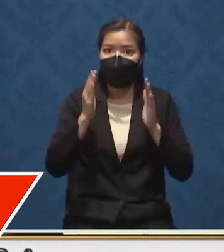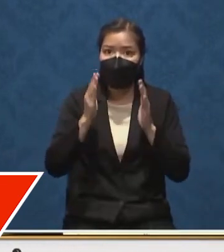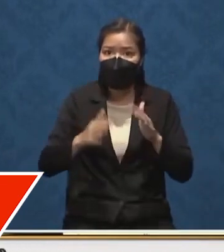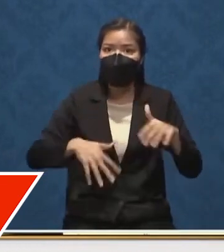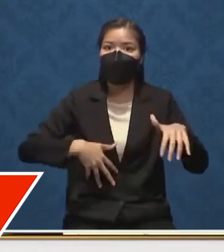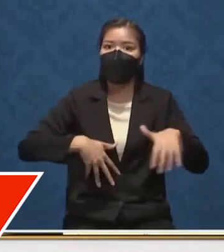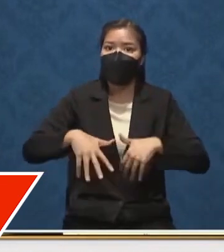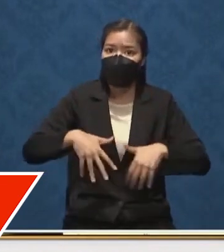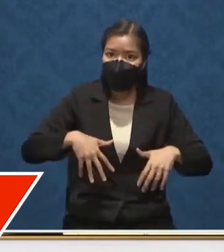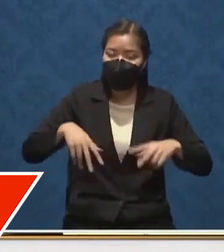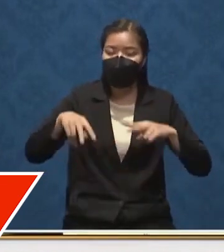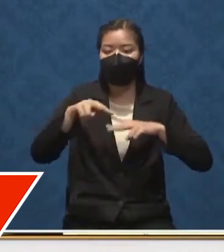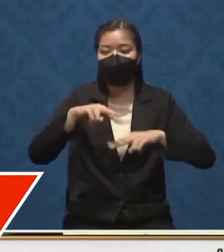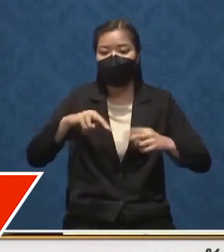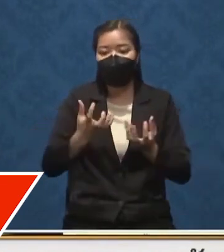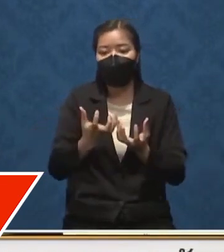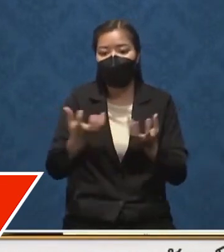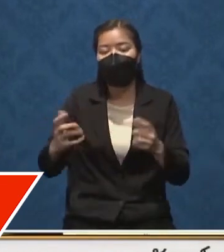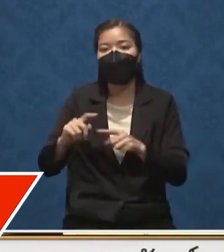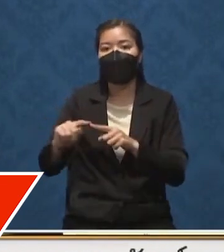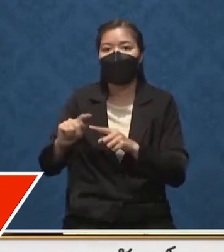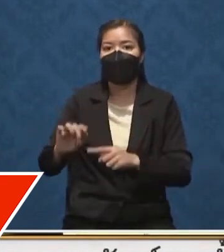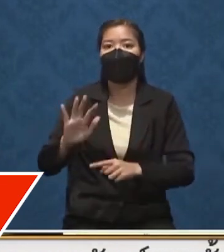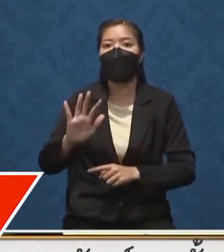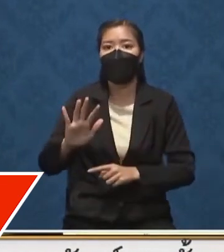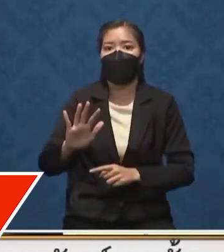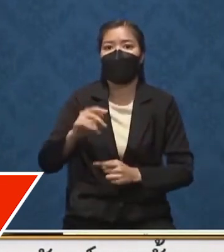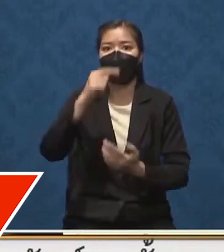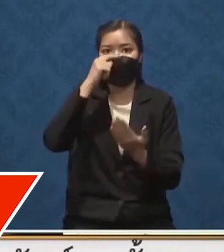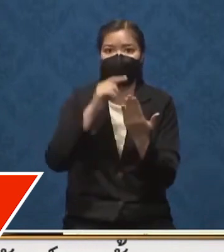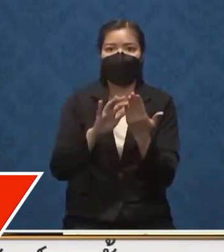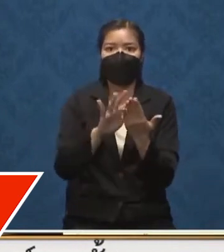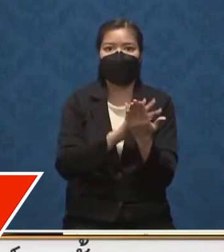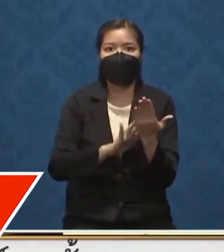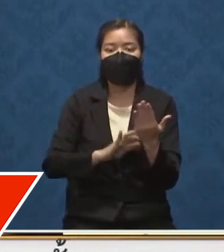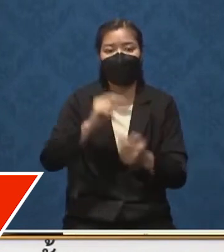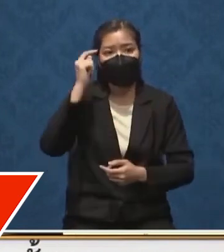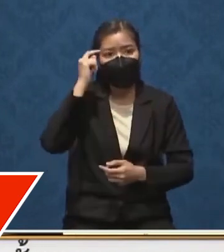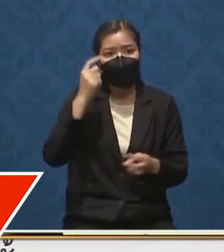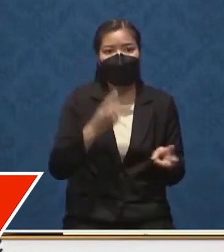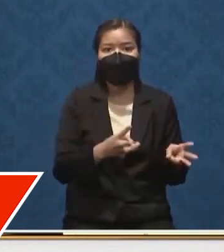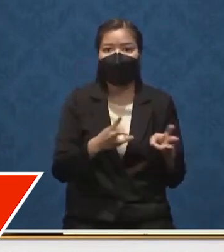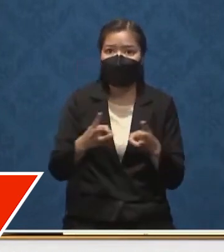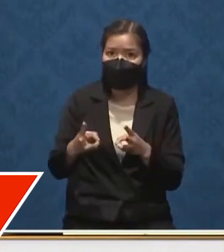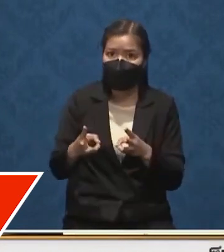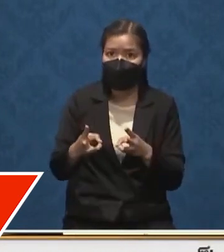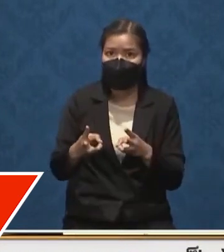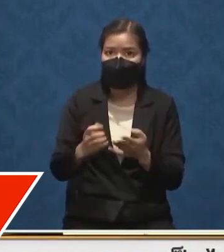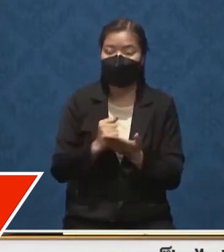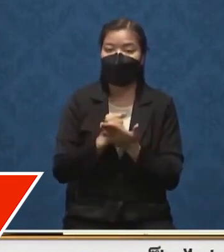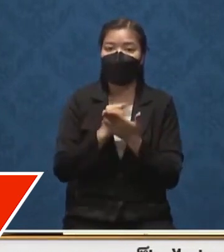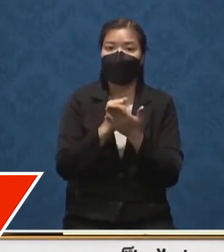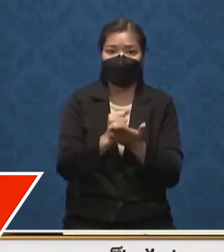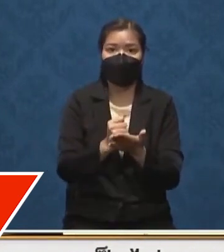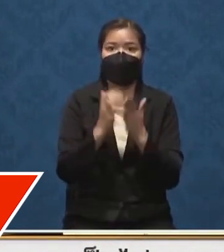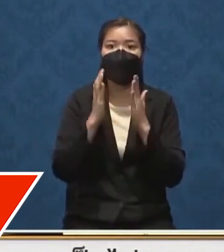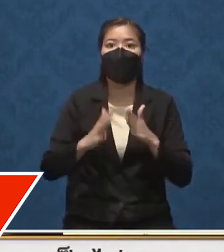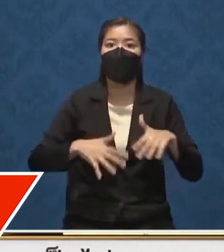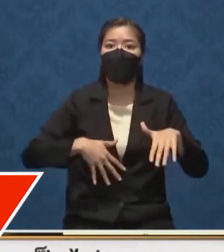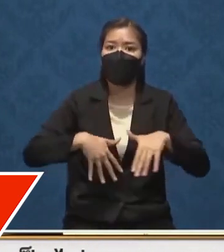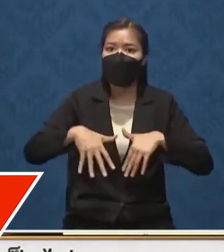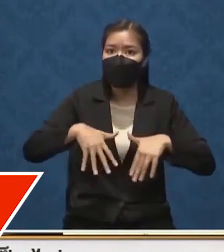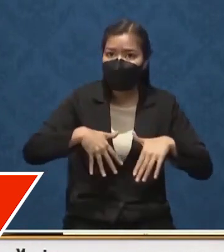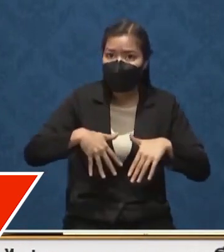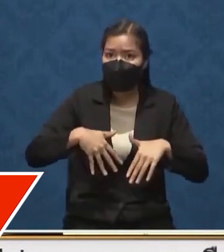ชนท่านมีทางเลือกหรือมีทางออกในทางนโยบายให้กับคนเล็กคน